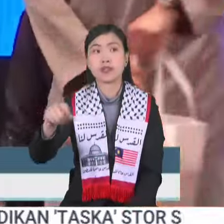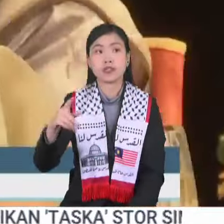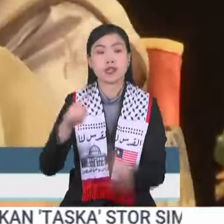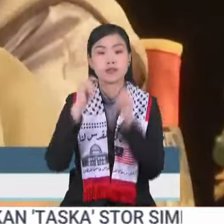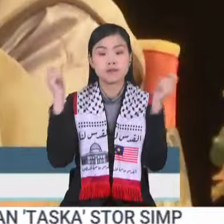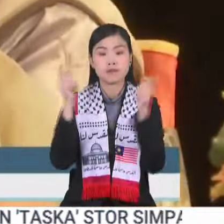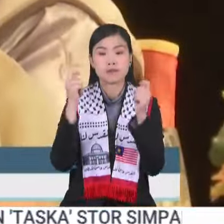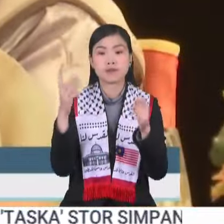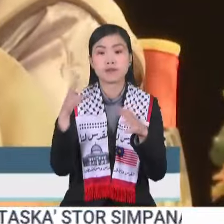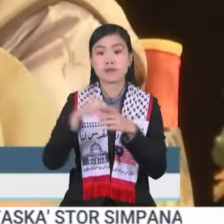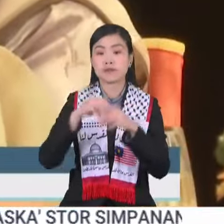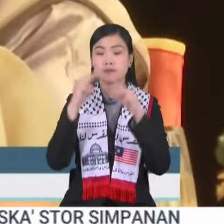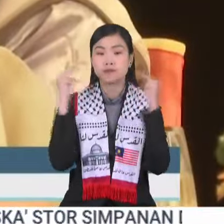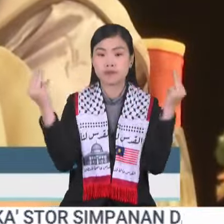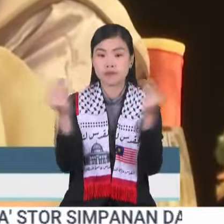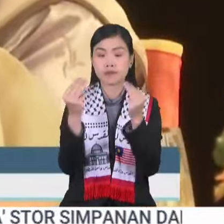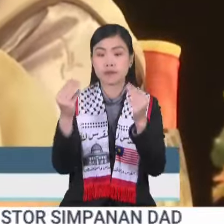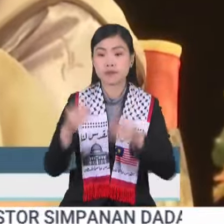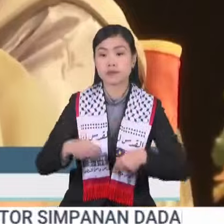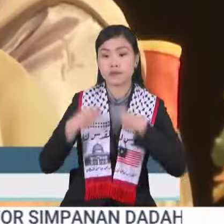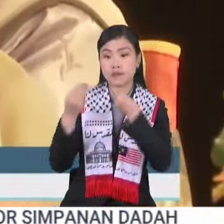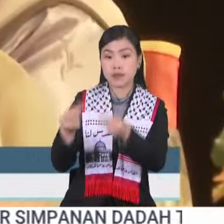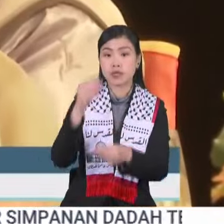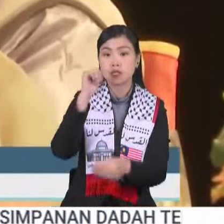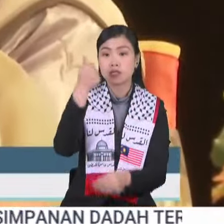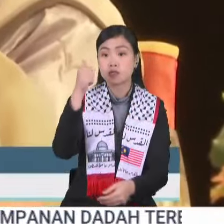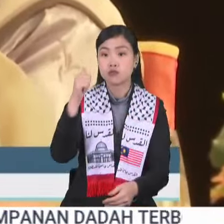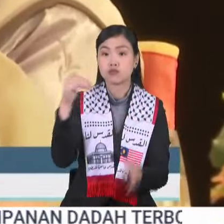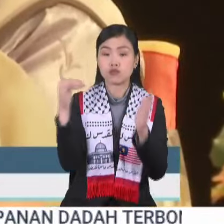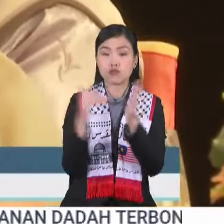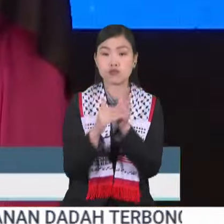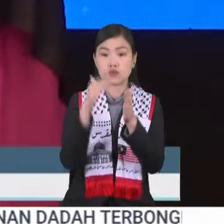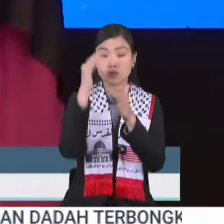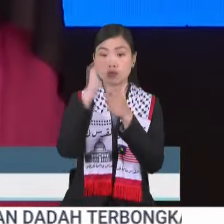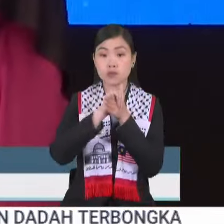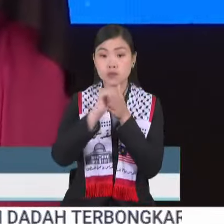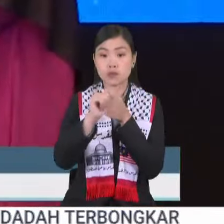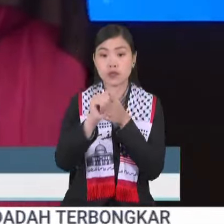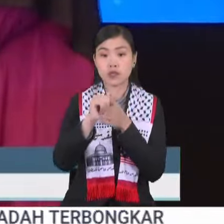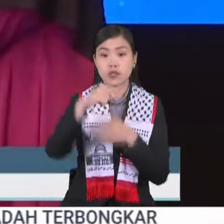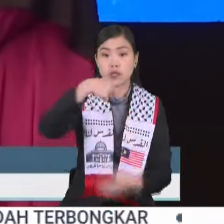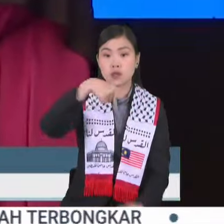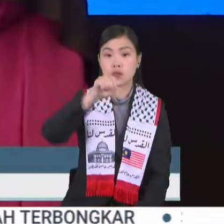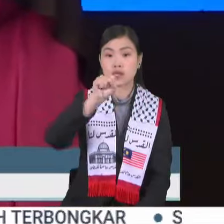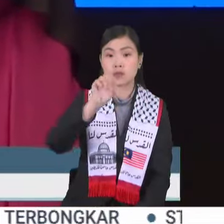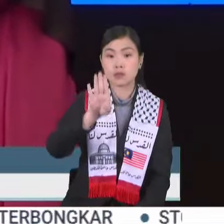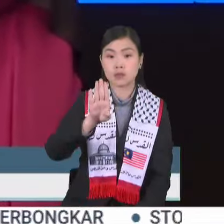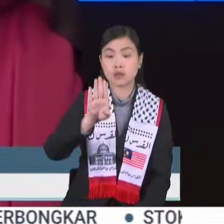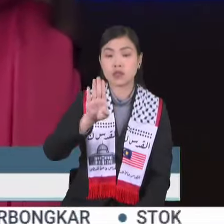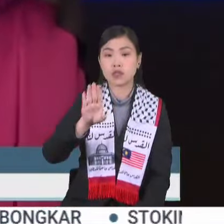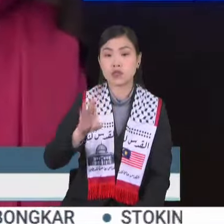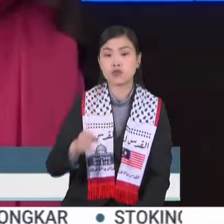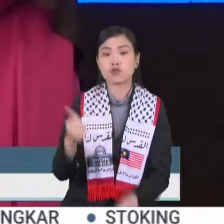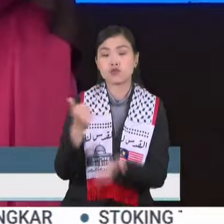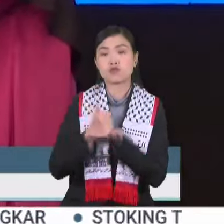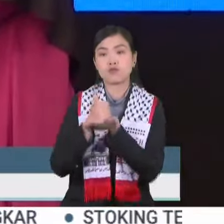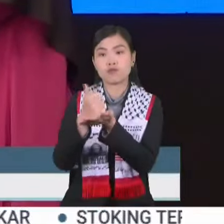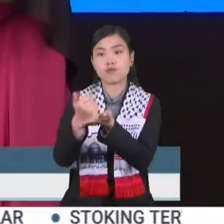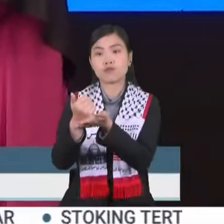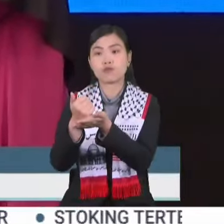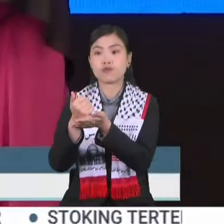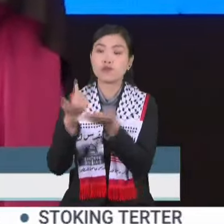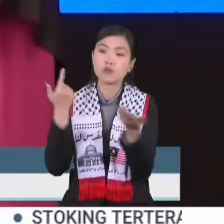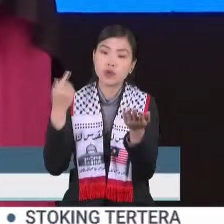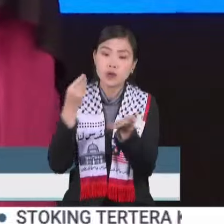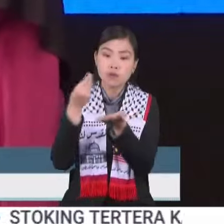ini turut disampaikan sumbangan rm10,000 daripada qsb bagi membantu menampung kos penyelenggaraan dan